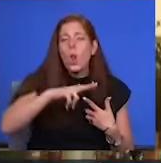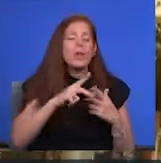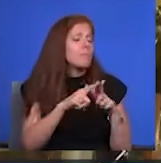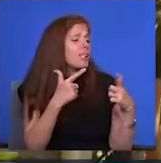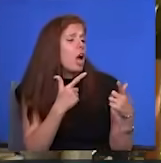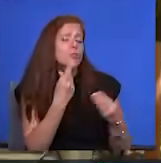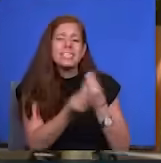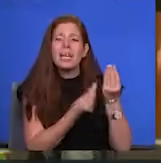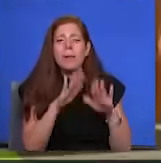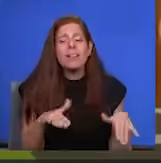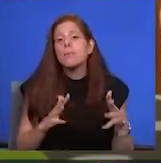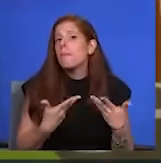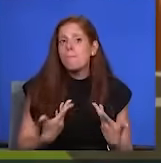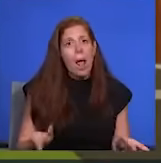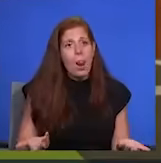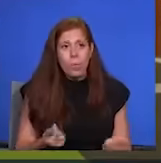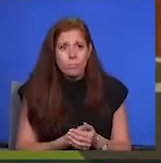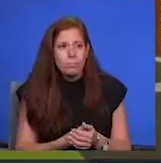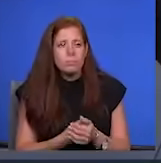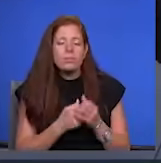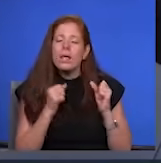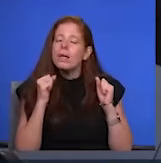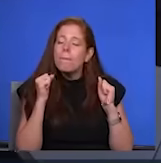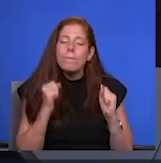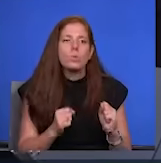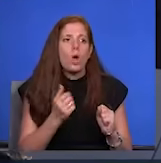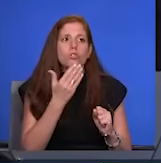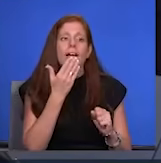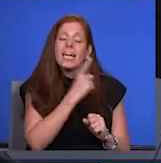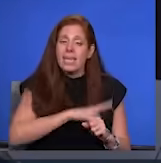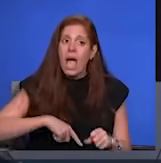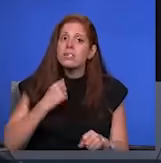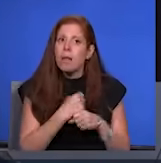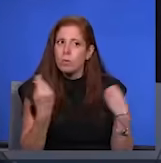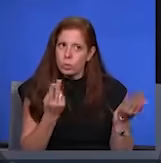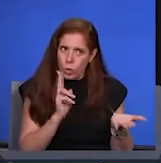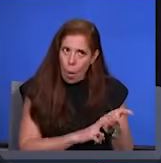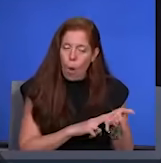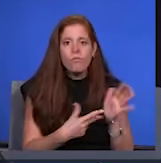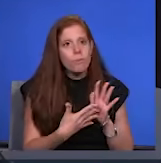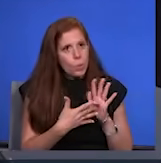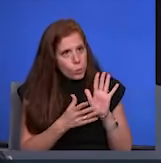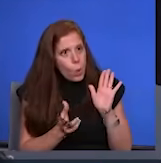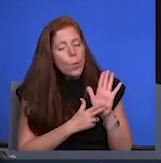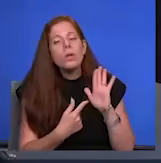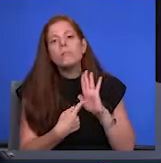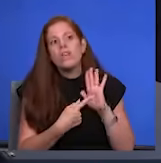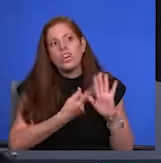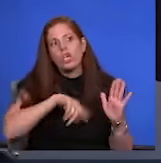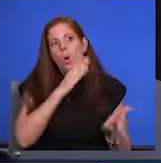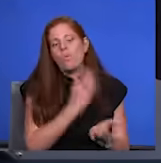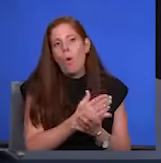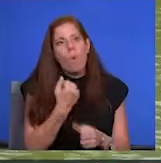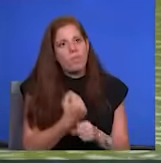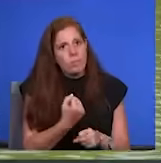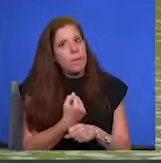לילדים ומה לא. אין לי ספק שהעירייה עשתה פה מעשה נכון כאילו ובדיקות נכונות, מכיוון שאנחנו עובדים איתם כבר